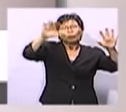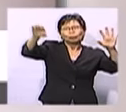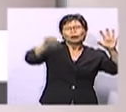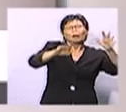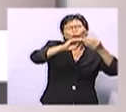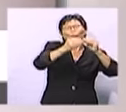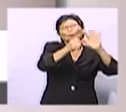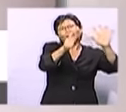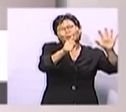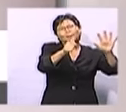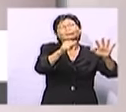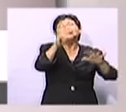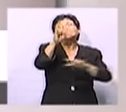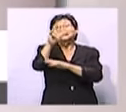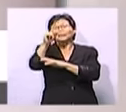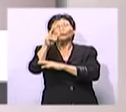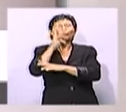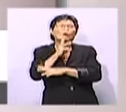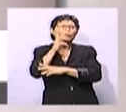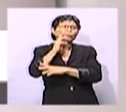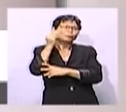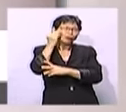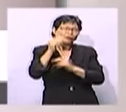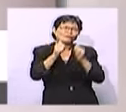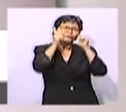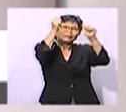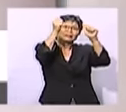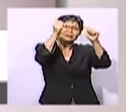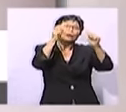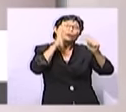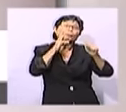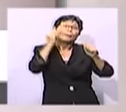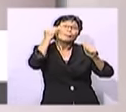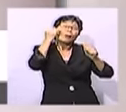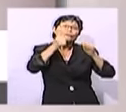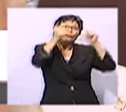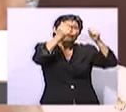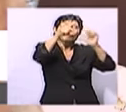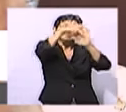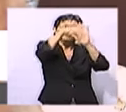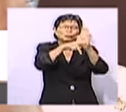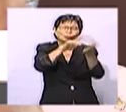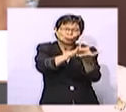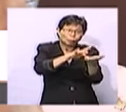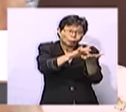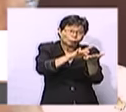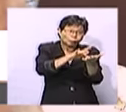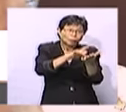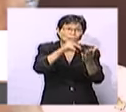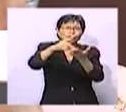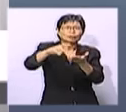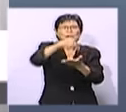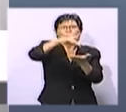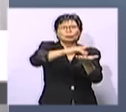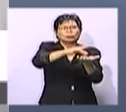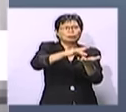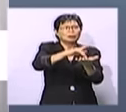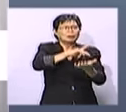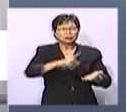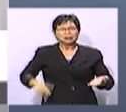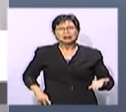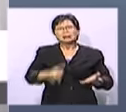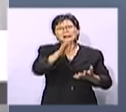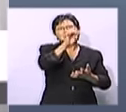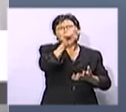Dr. Siti Hasmah merupakan seorang wanita Melayu pertama memperoleh kursus perubatan di Kolej Perubatan King